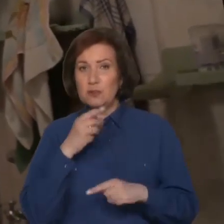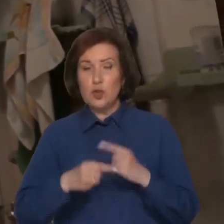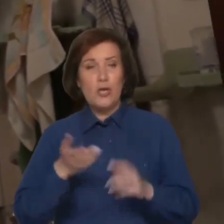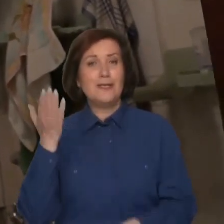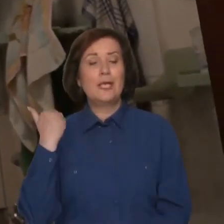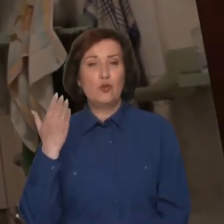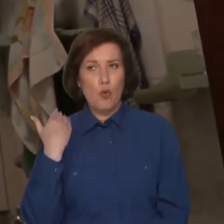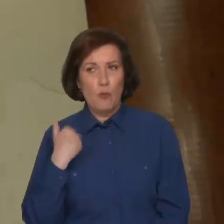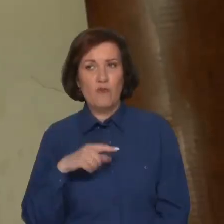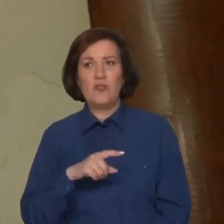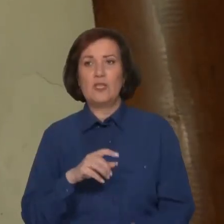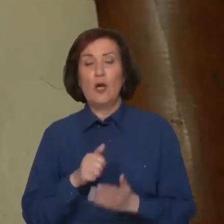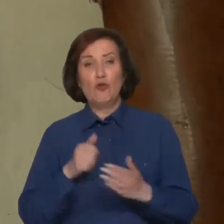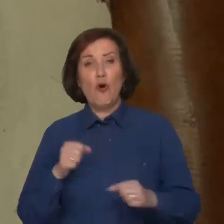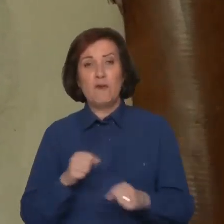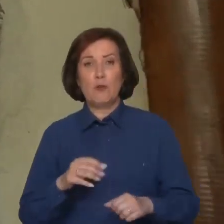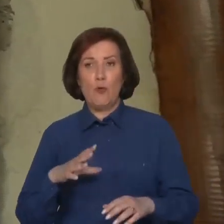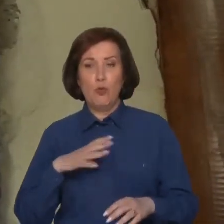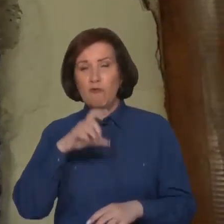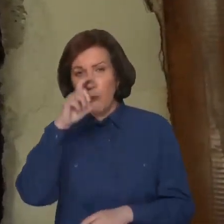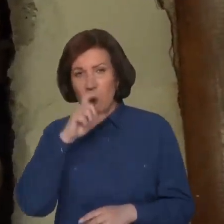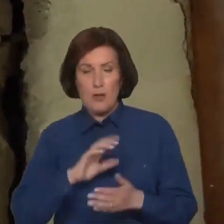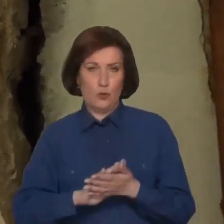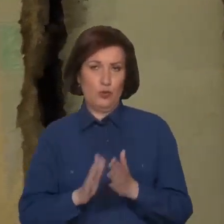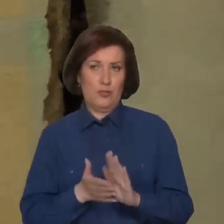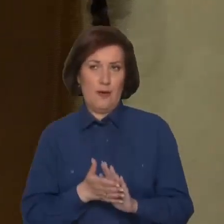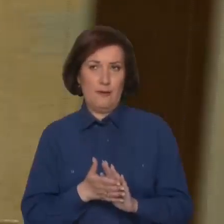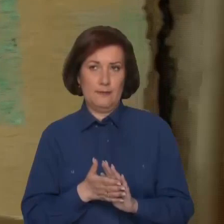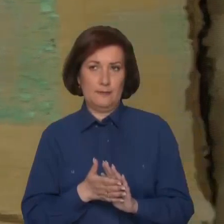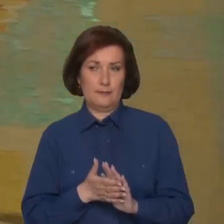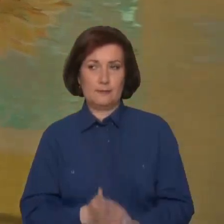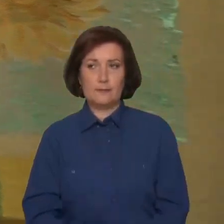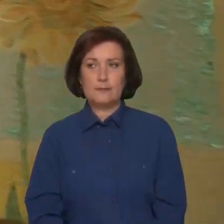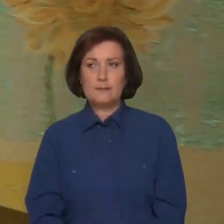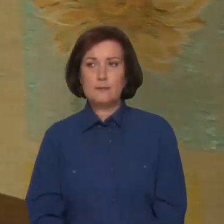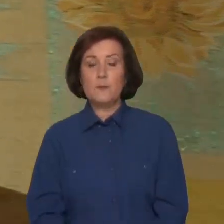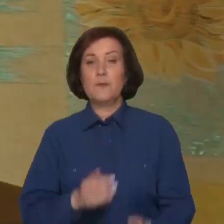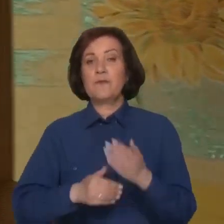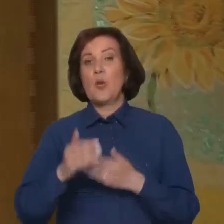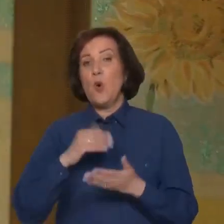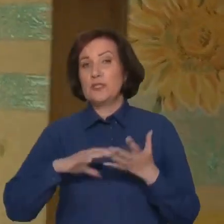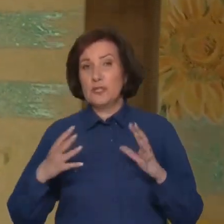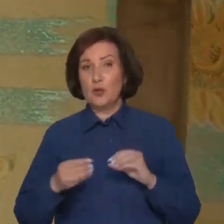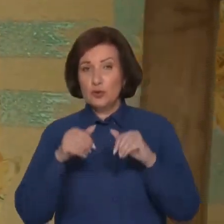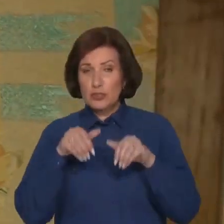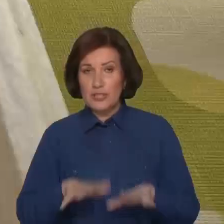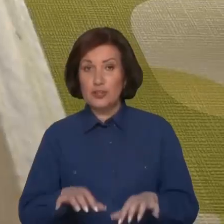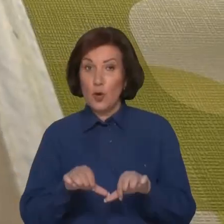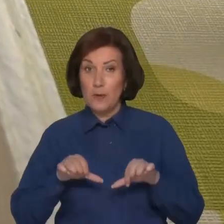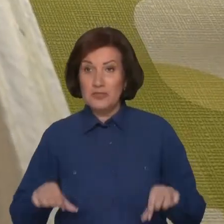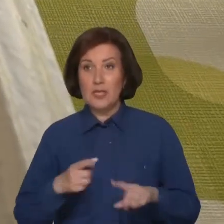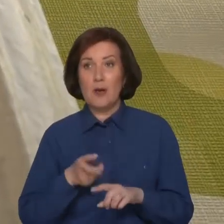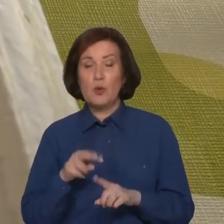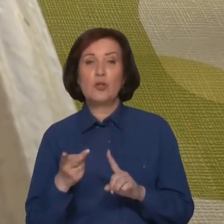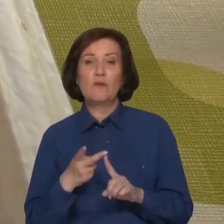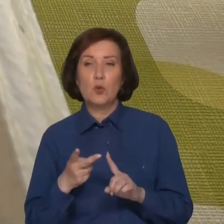розповідає жінка. Він і до вибуху був у поганому стані. Остаточне рішення за комісією, що